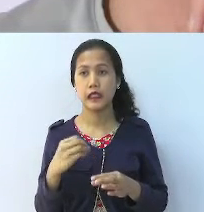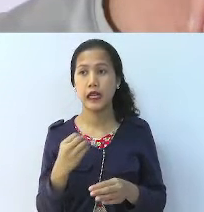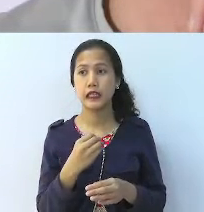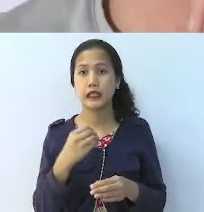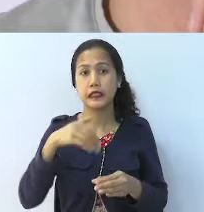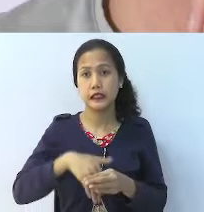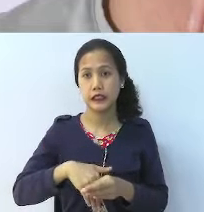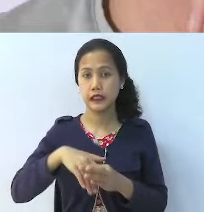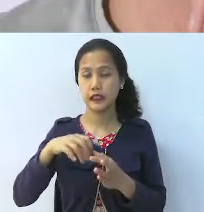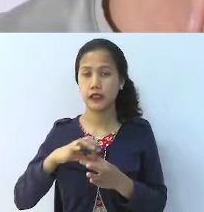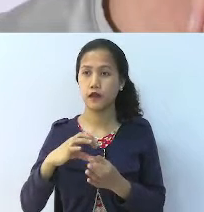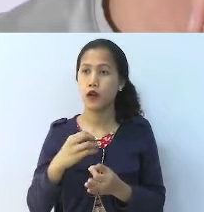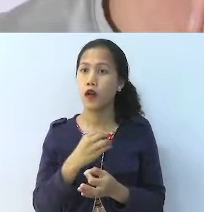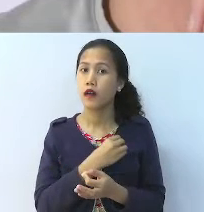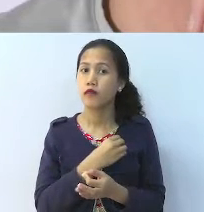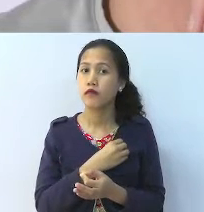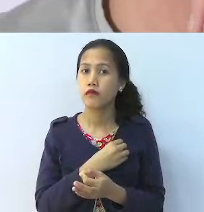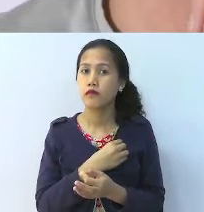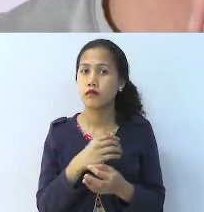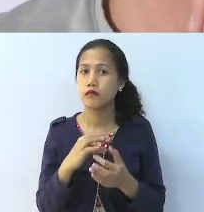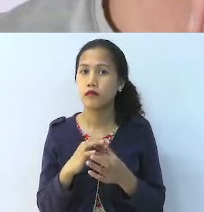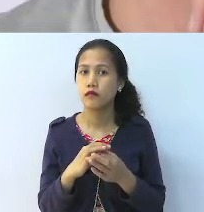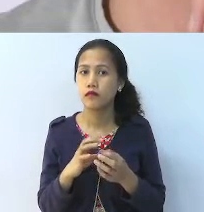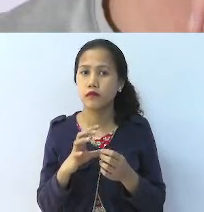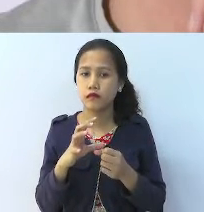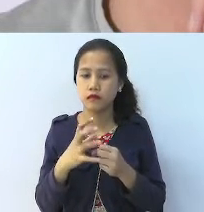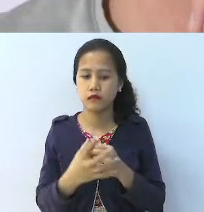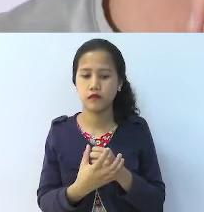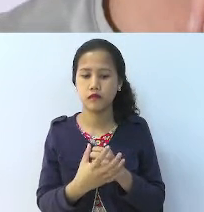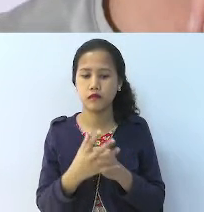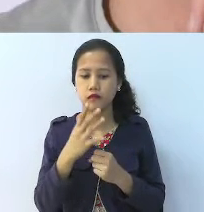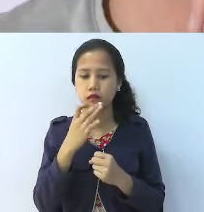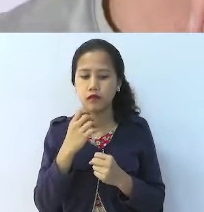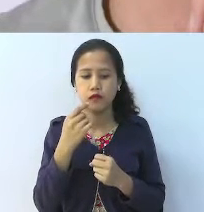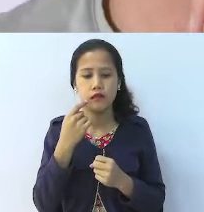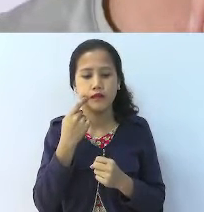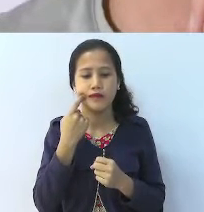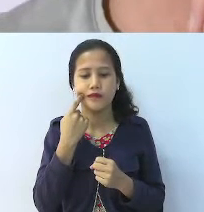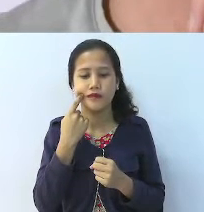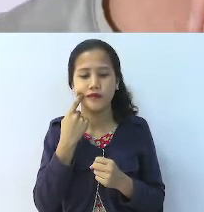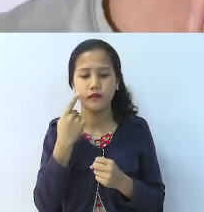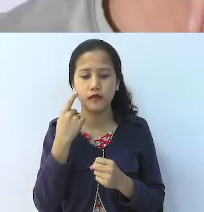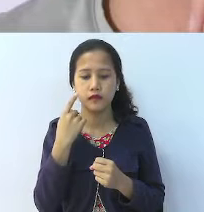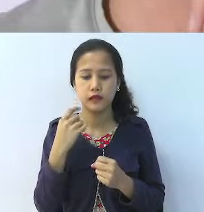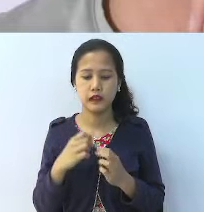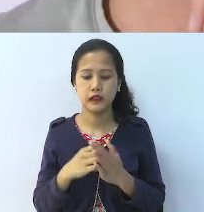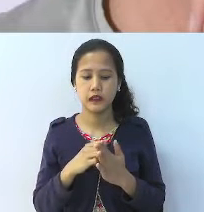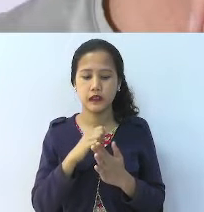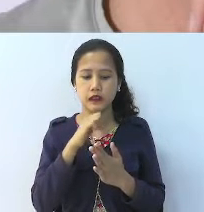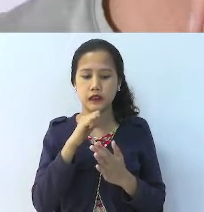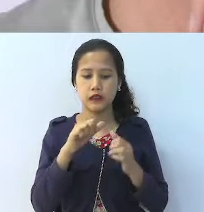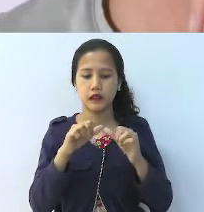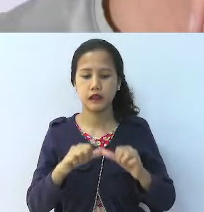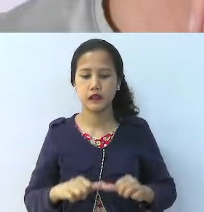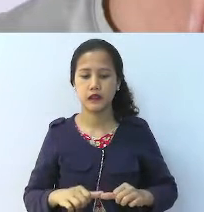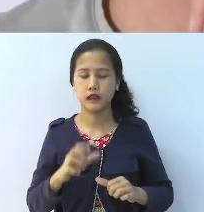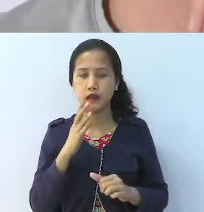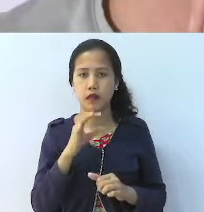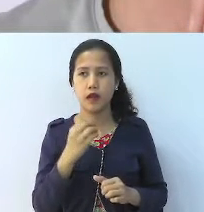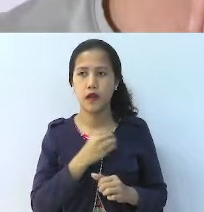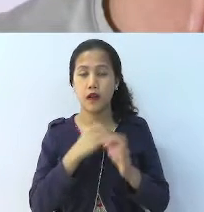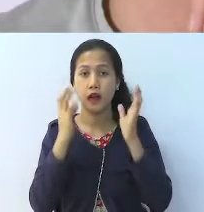dito, pababa, pababa. Yan, para ma-relax yung mga muscles na maliliit doon